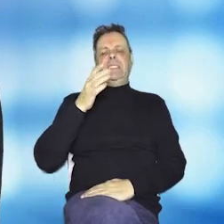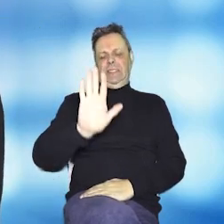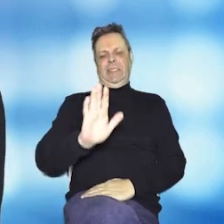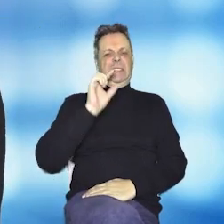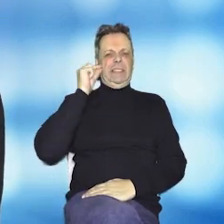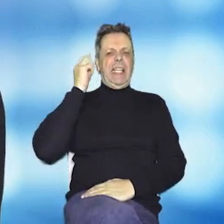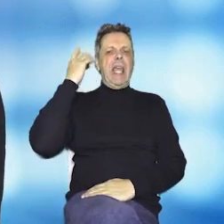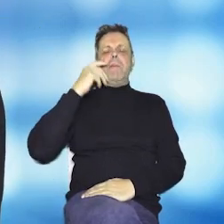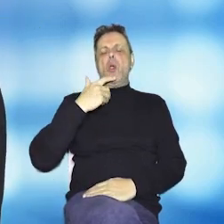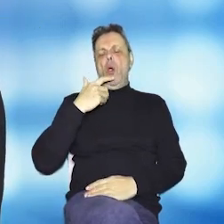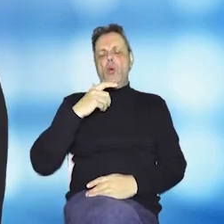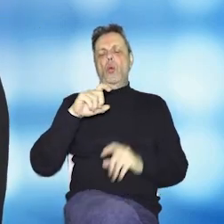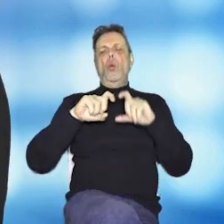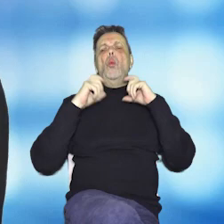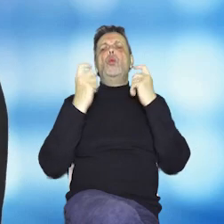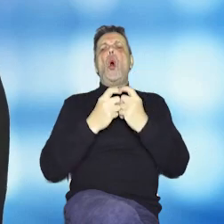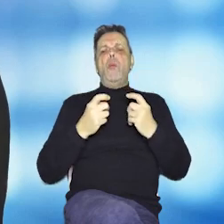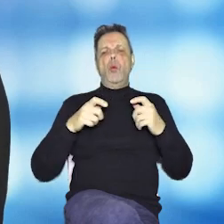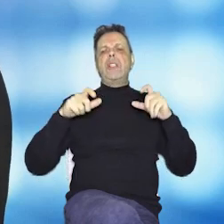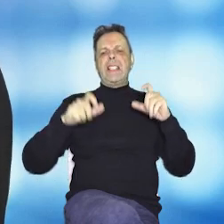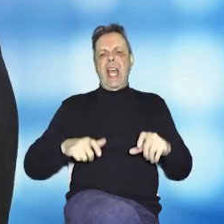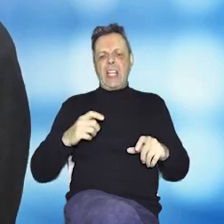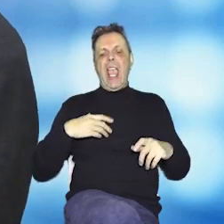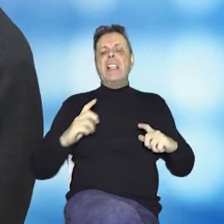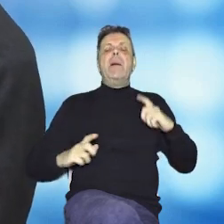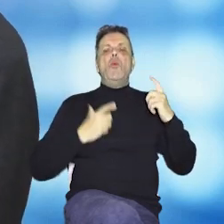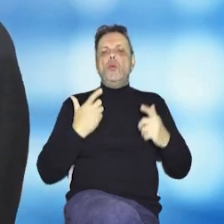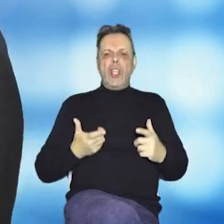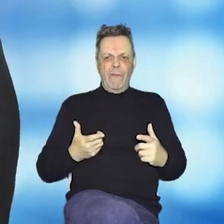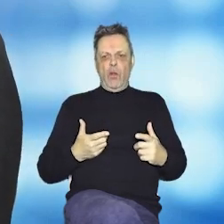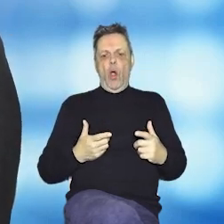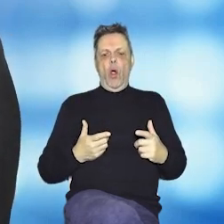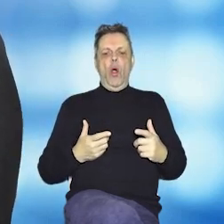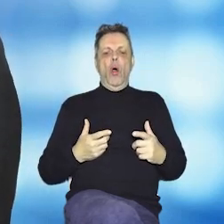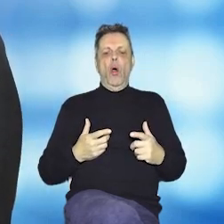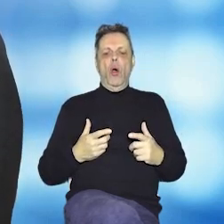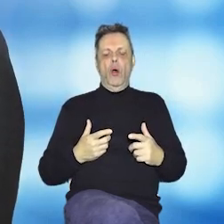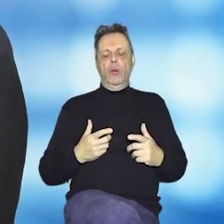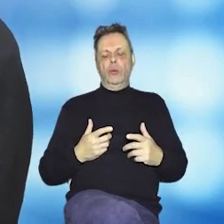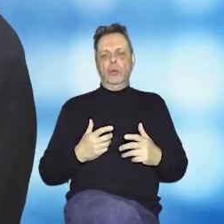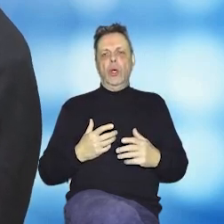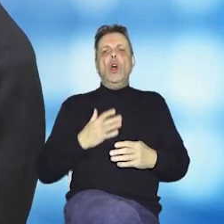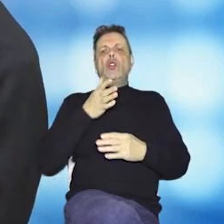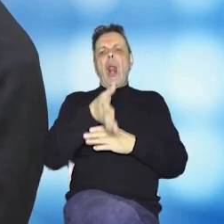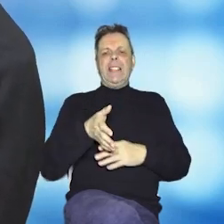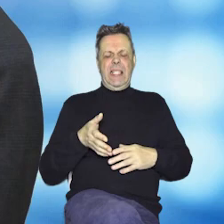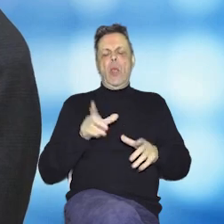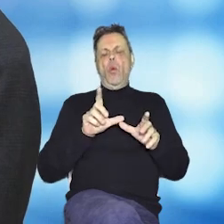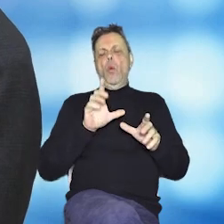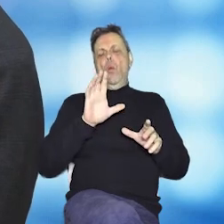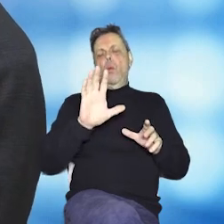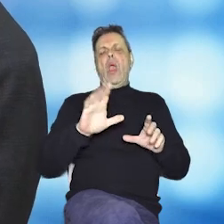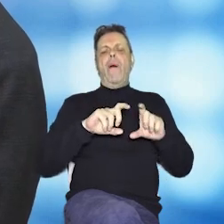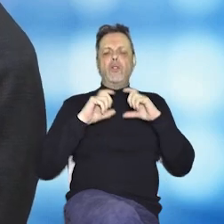starije osobe Maksimir. Ja uživao sam dolaziti u posjetu i živcirati njegovog najboljeg prijatelja, koji mi je onda